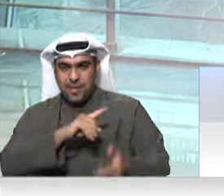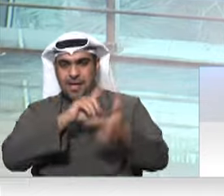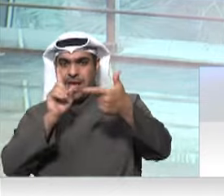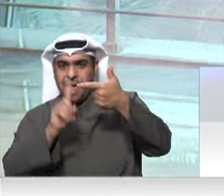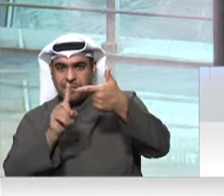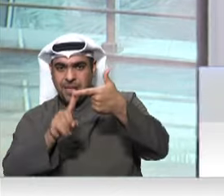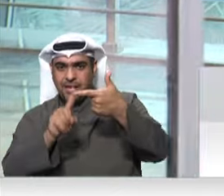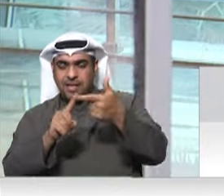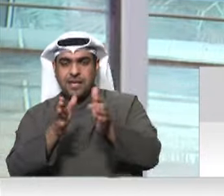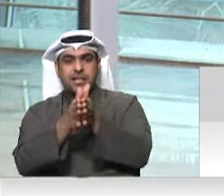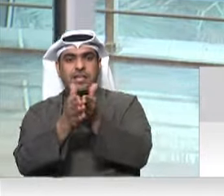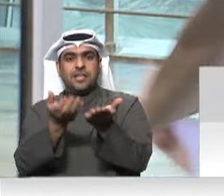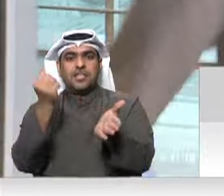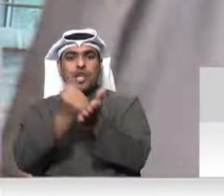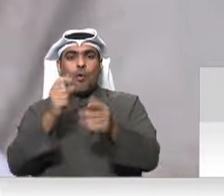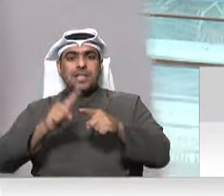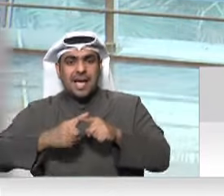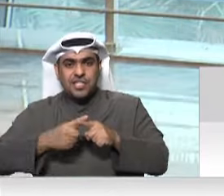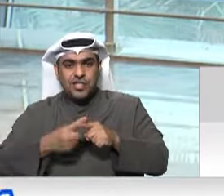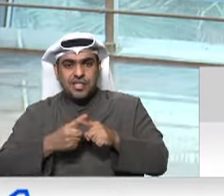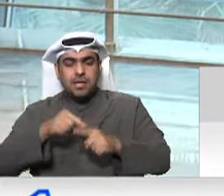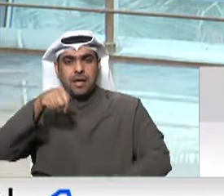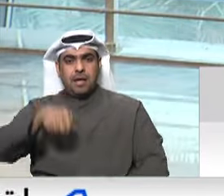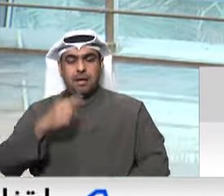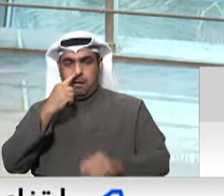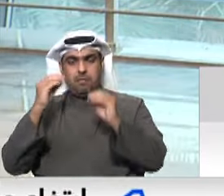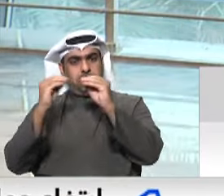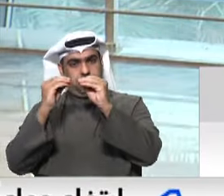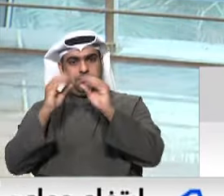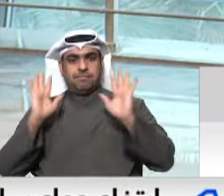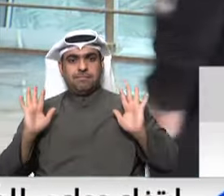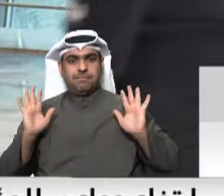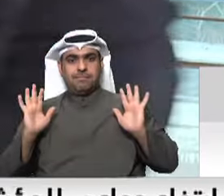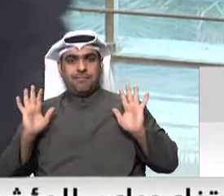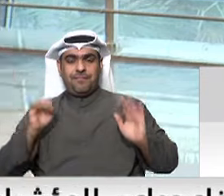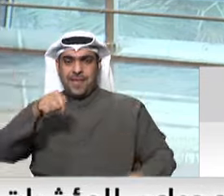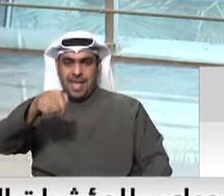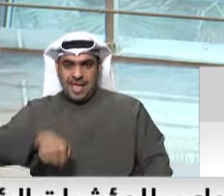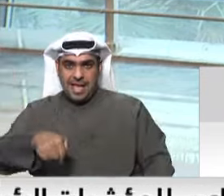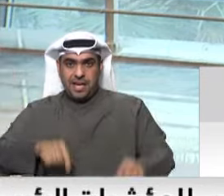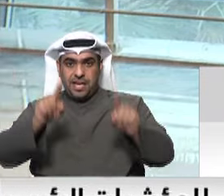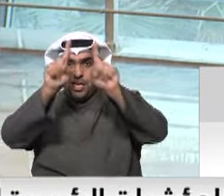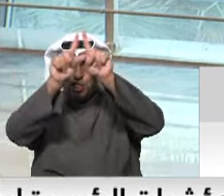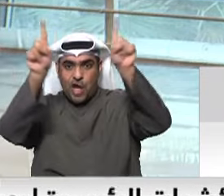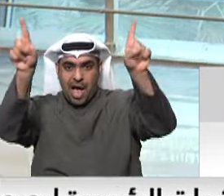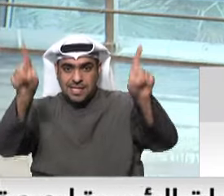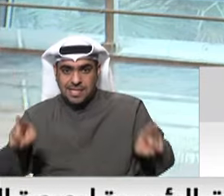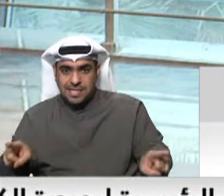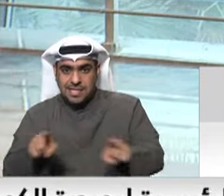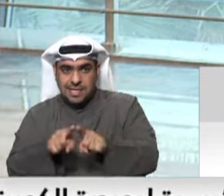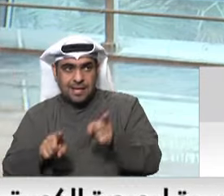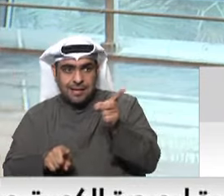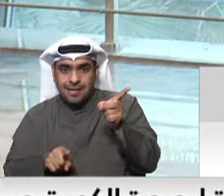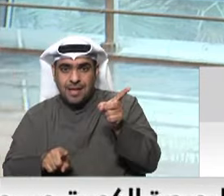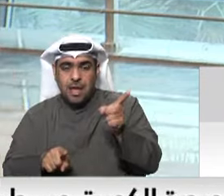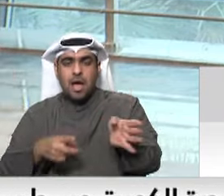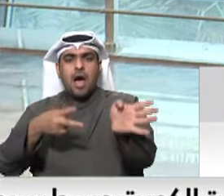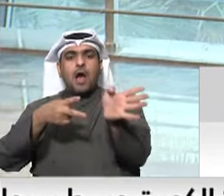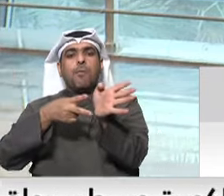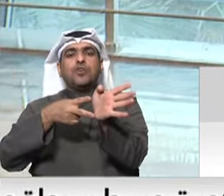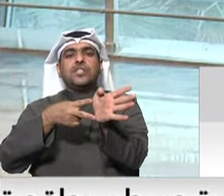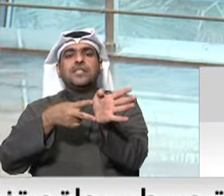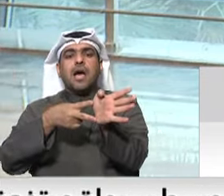ويسهل الإجراءات للمواطن على مدار الساعة. فتبدي الخدمة بداية عن طريق تطبيق سهل أو موقع الوزارة،